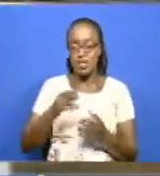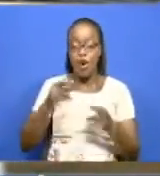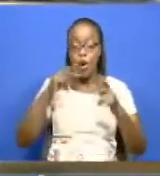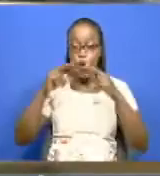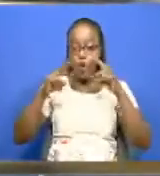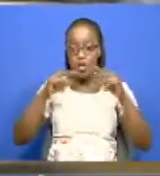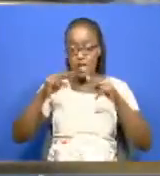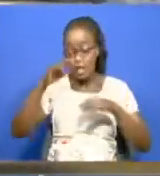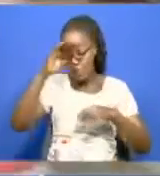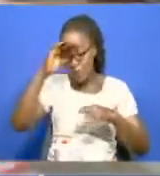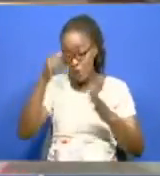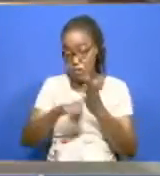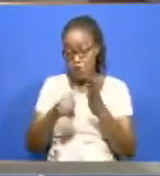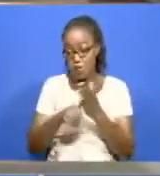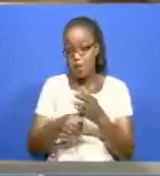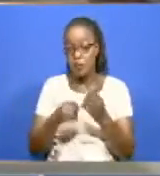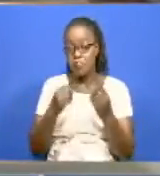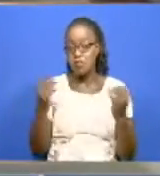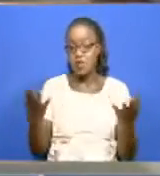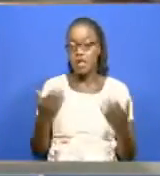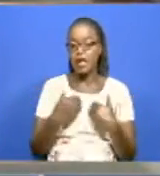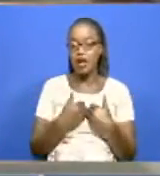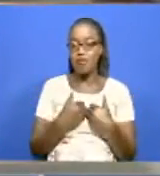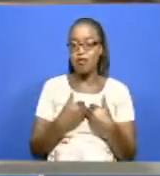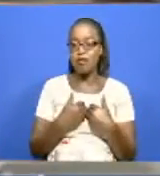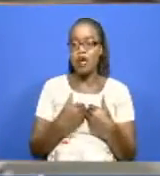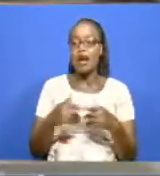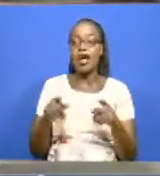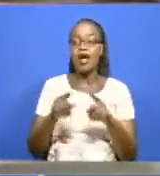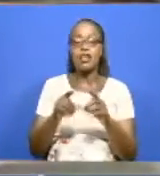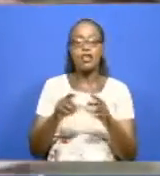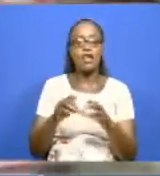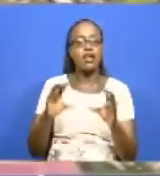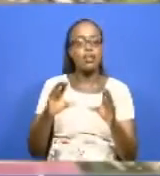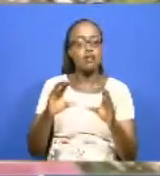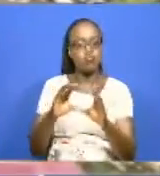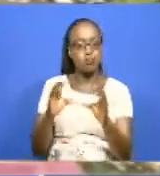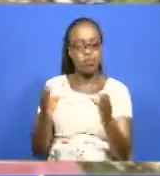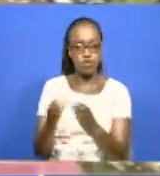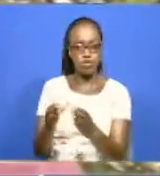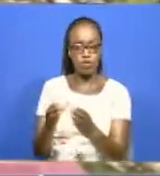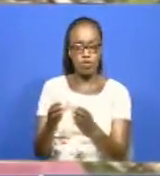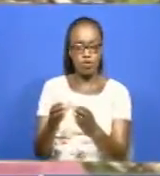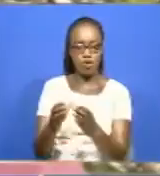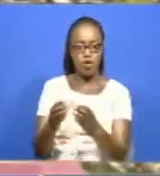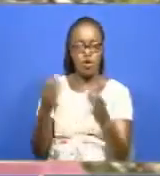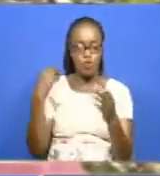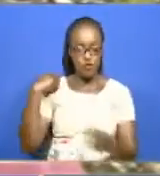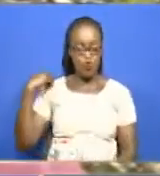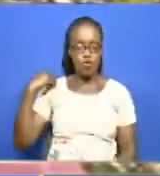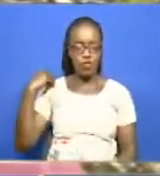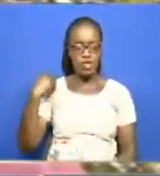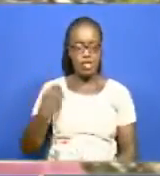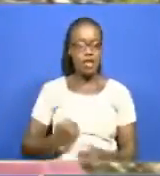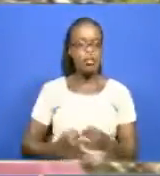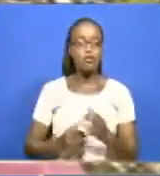mingi sana. Kama chemba tumejitolea na tumeungana na wafadhili wengine ambao